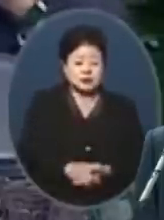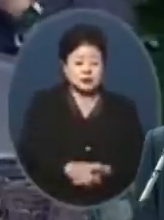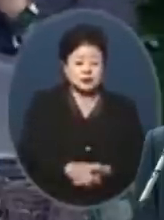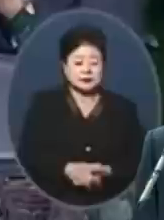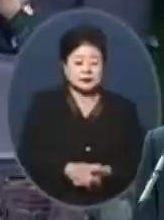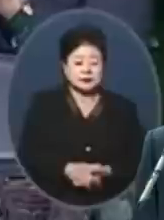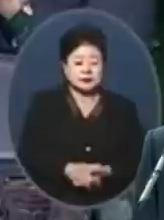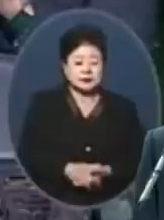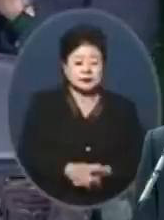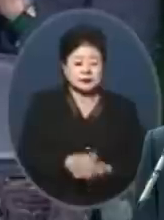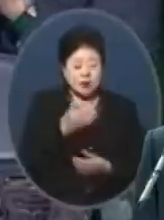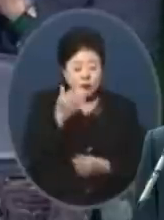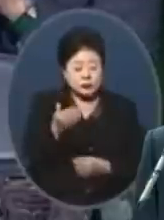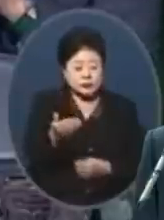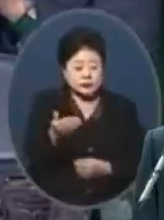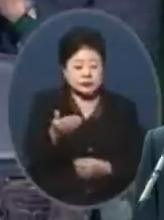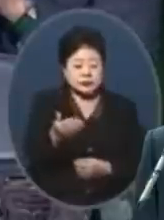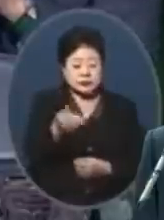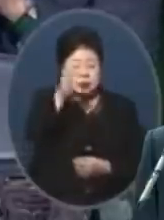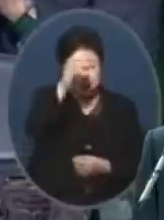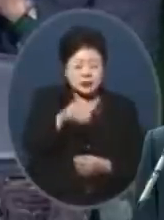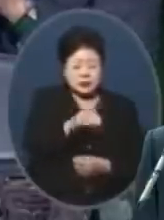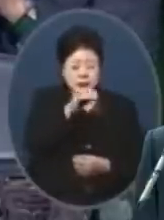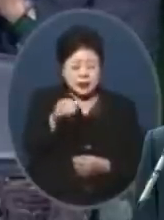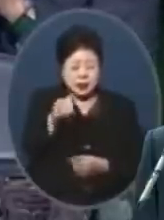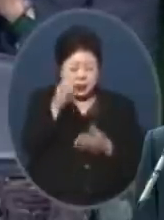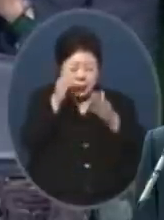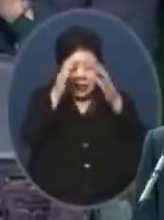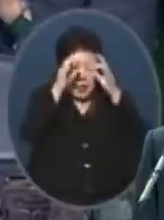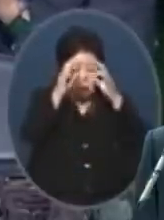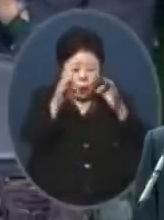Christians. 여러분 십자가를 바라보고